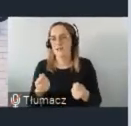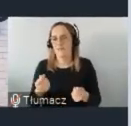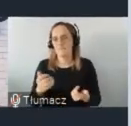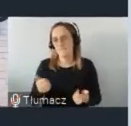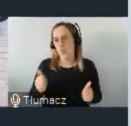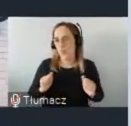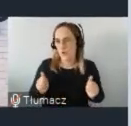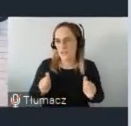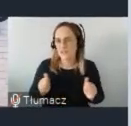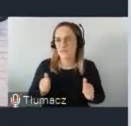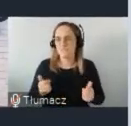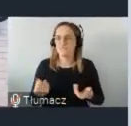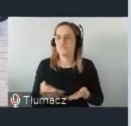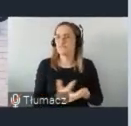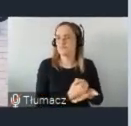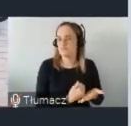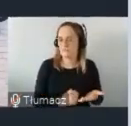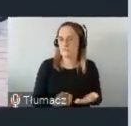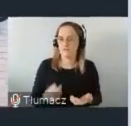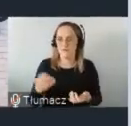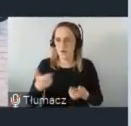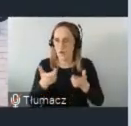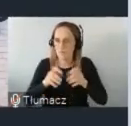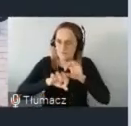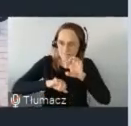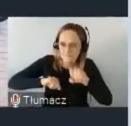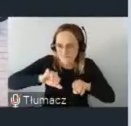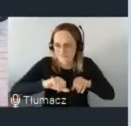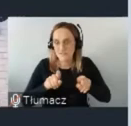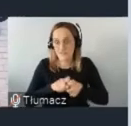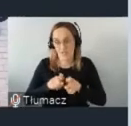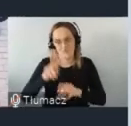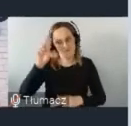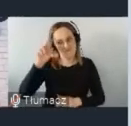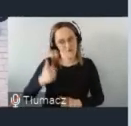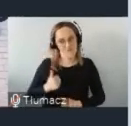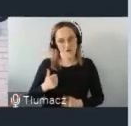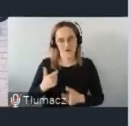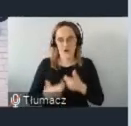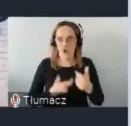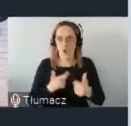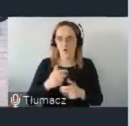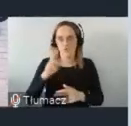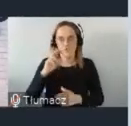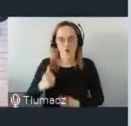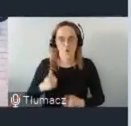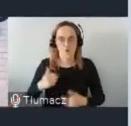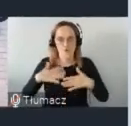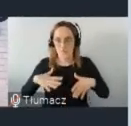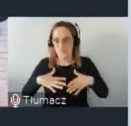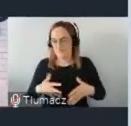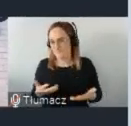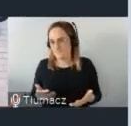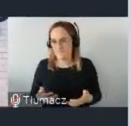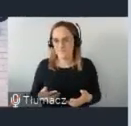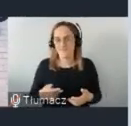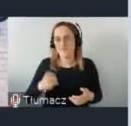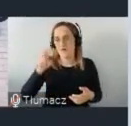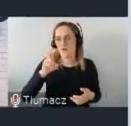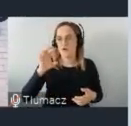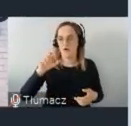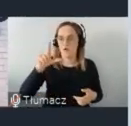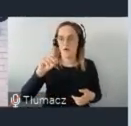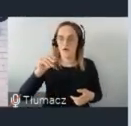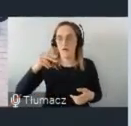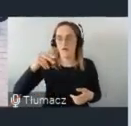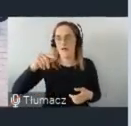turystyczna, tam gdzie są branże dochodowe, przecierają szlaki. No wojsko też, tak? Wojsko wyposaża swoich żołnierzy na przykład w HoloLensy, które